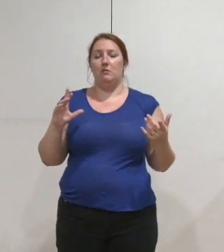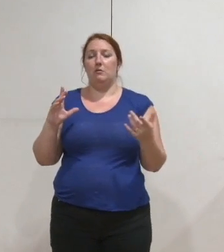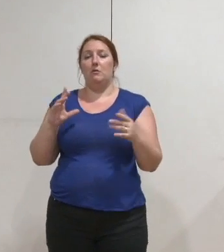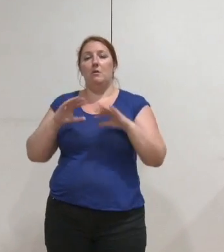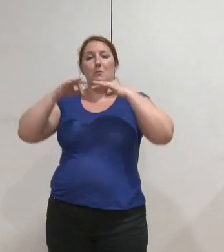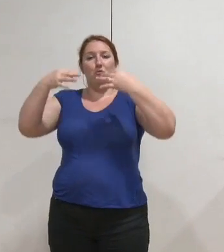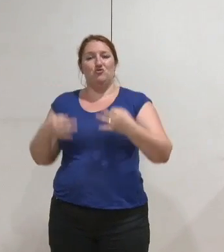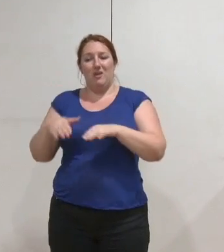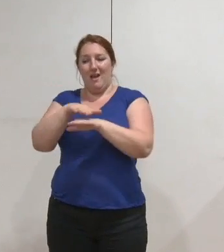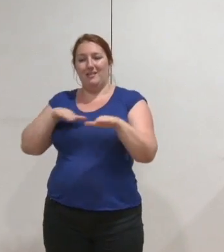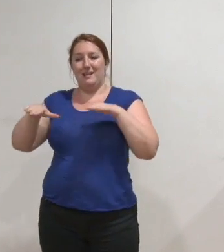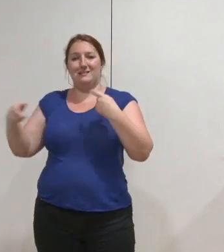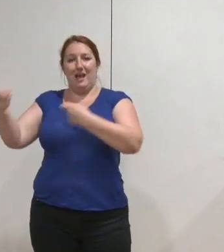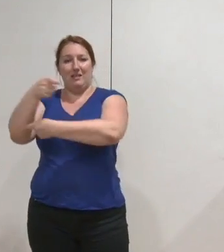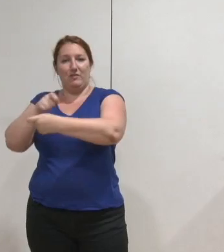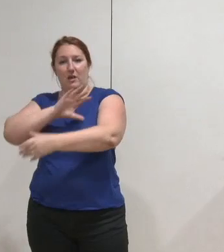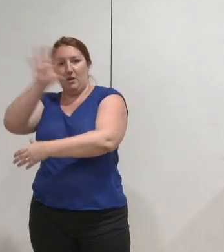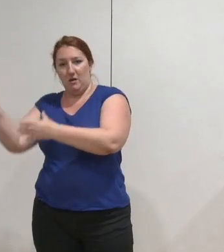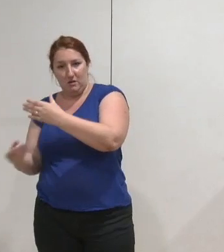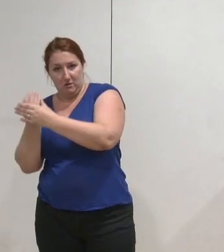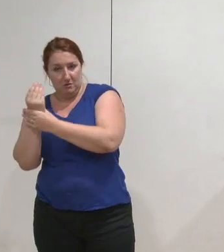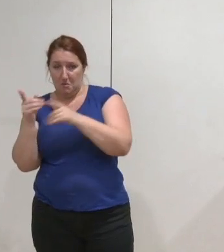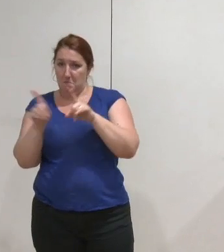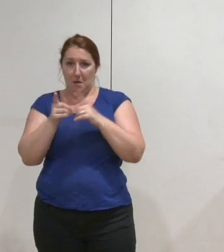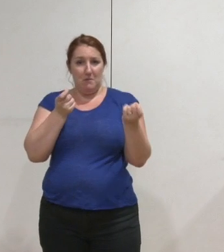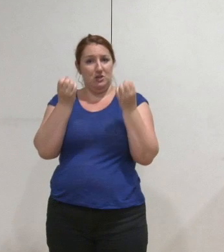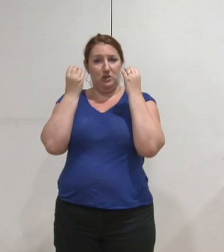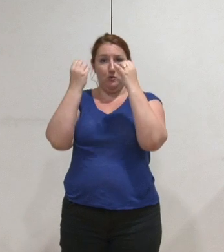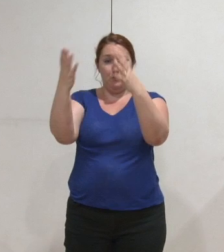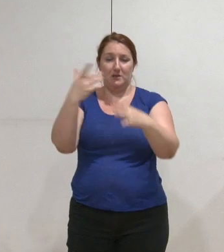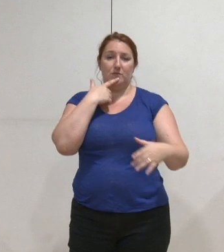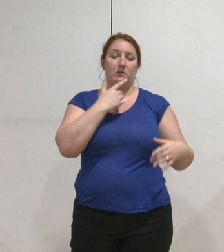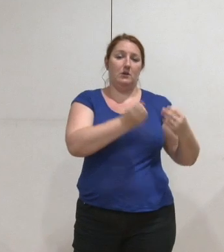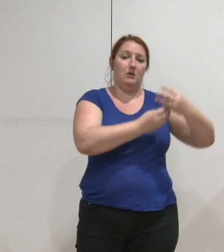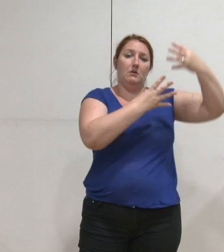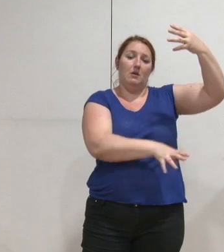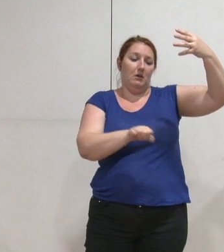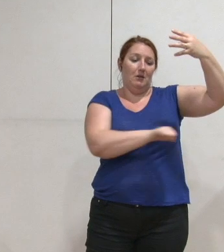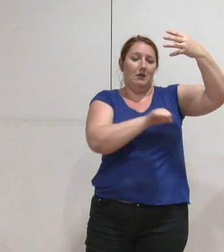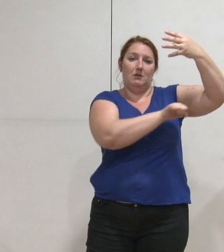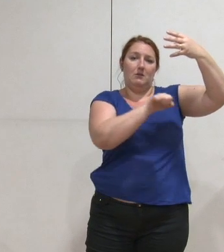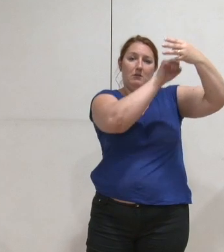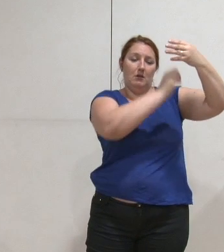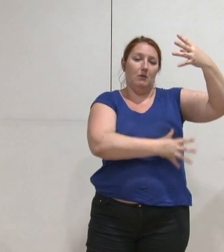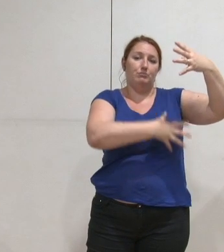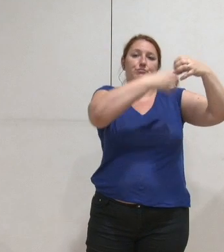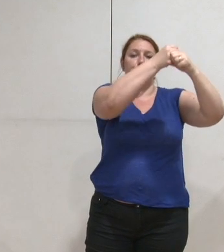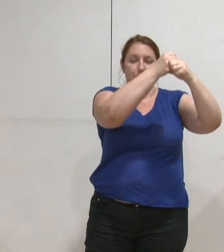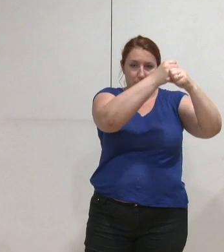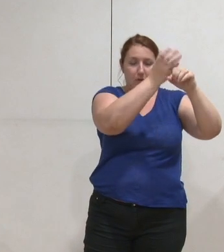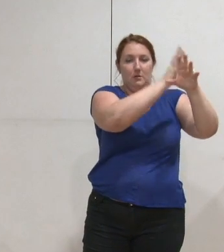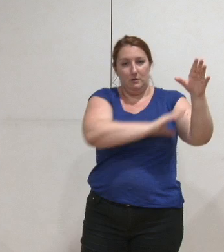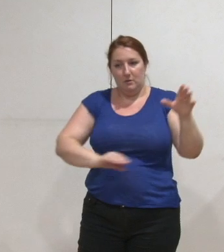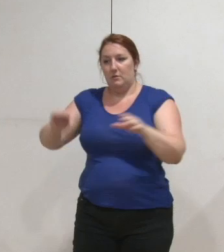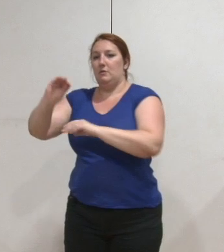économique comme pour la régie lumière suppression équivalente de toutes les inscriptions au budget principal et inscription au budjet